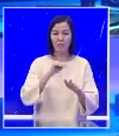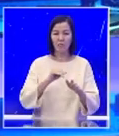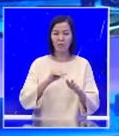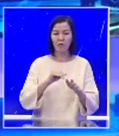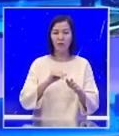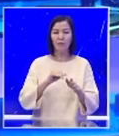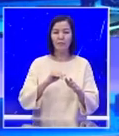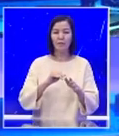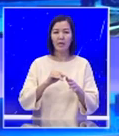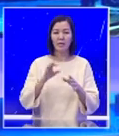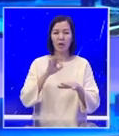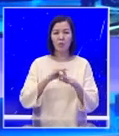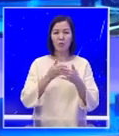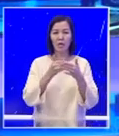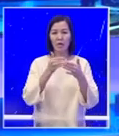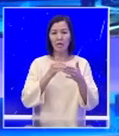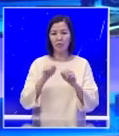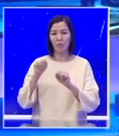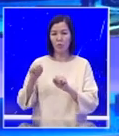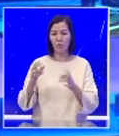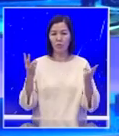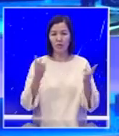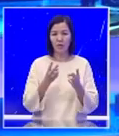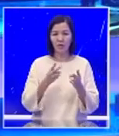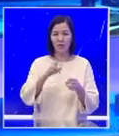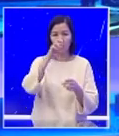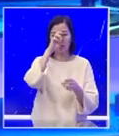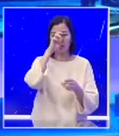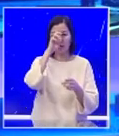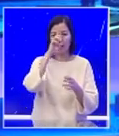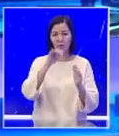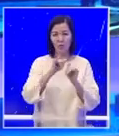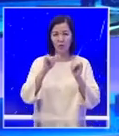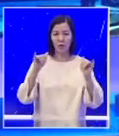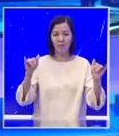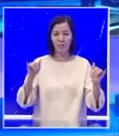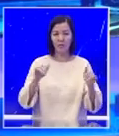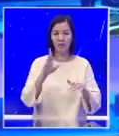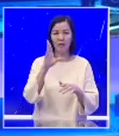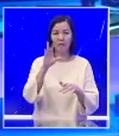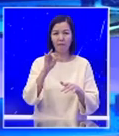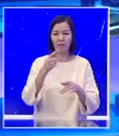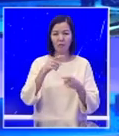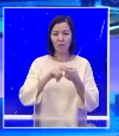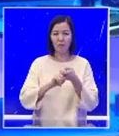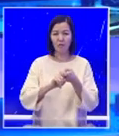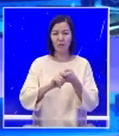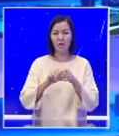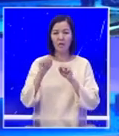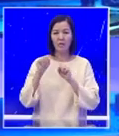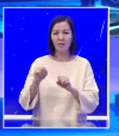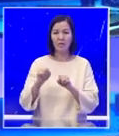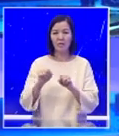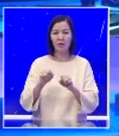отыр. Аурудың алдын алудың амалы бар ма? Мемлекет шеңбері ұлғайып бара жатқан вирустан сақтануға қарсы